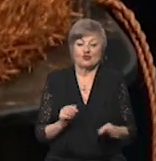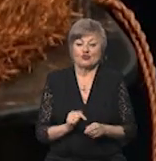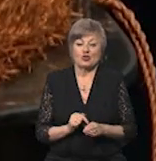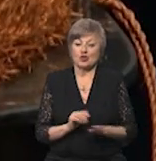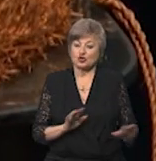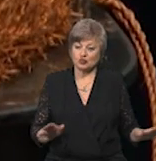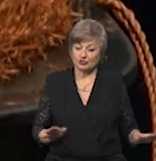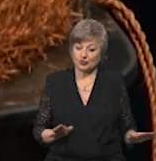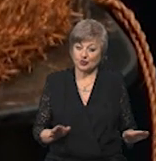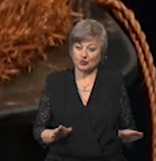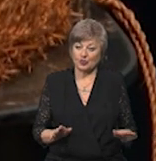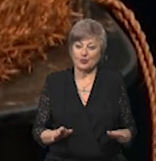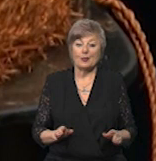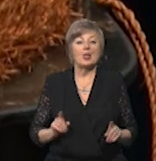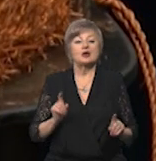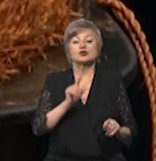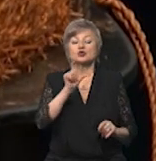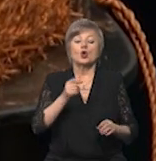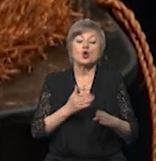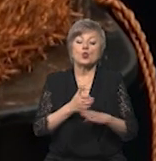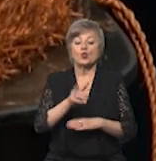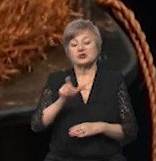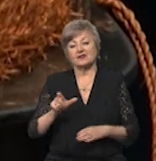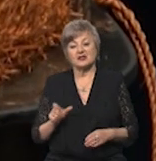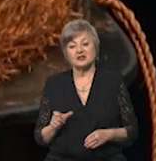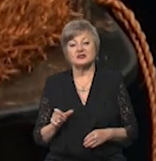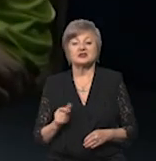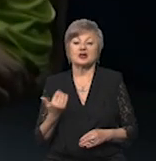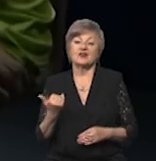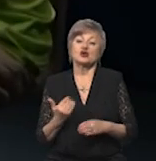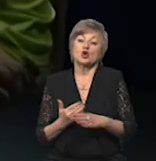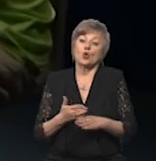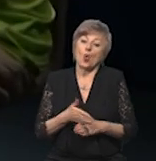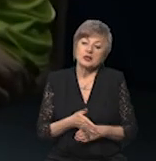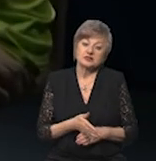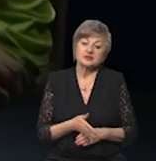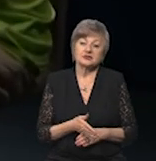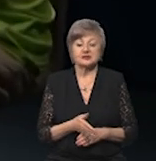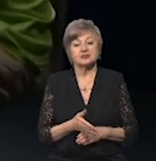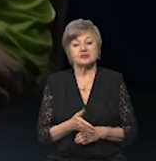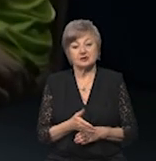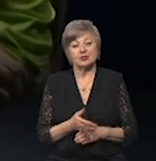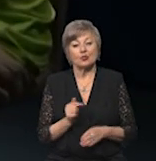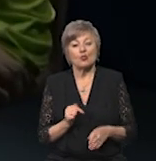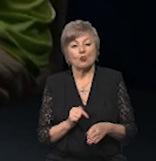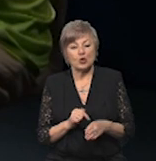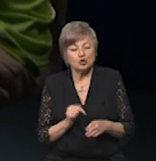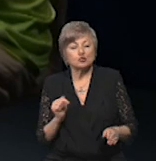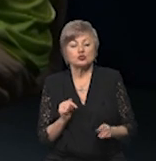що відвідувачі виставки, чи, можливо, ваші гості не відчувають